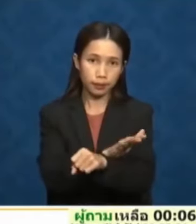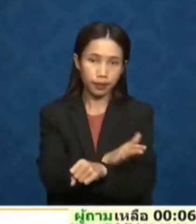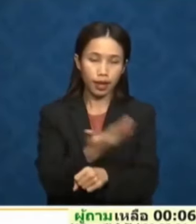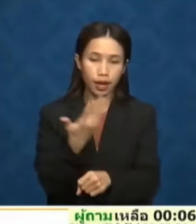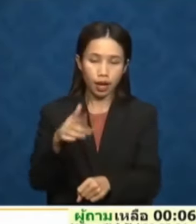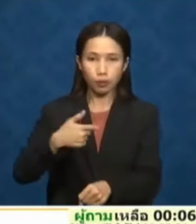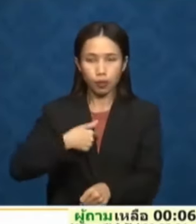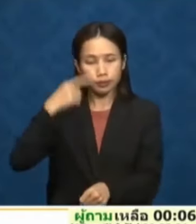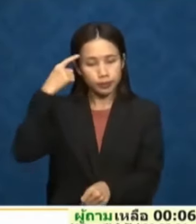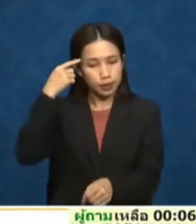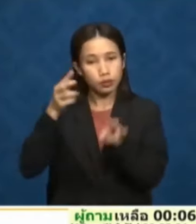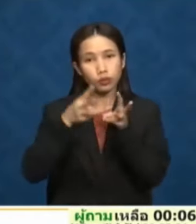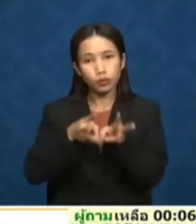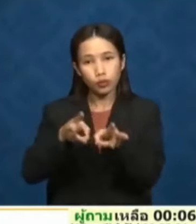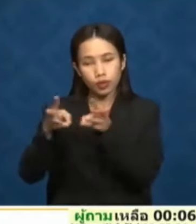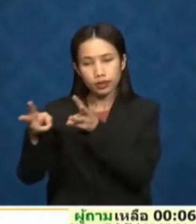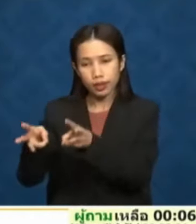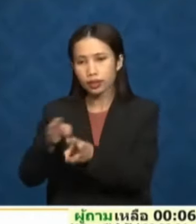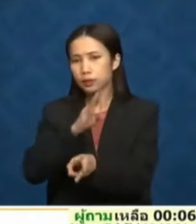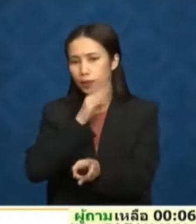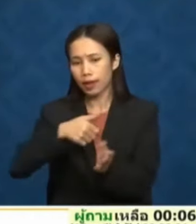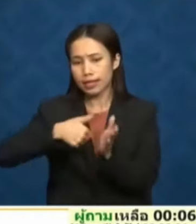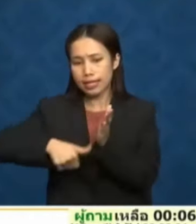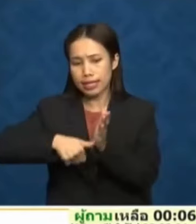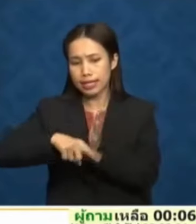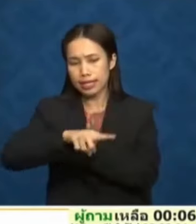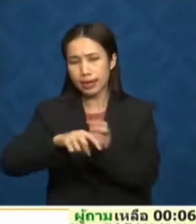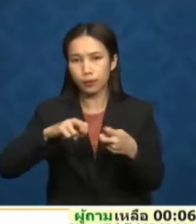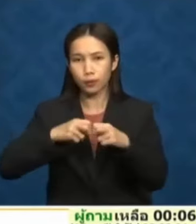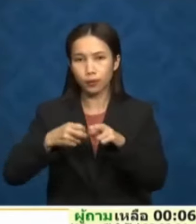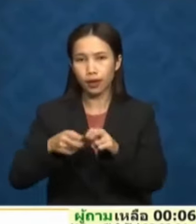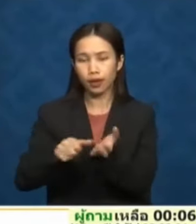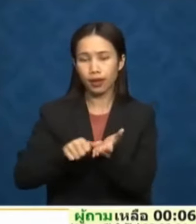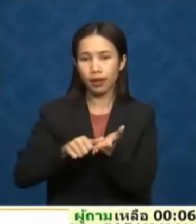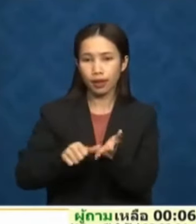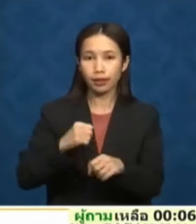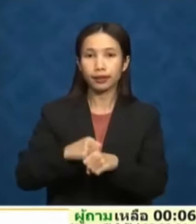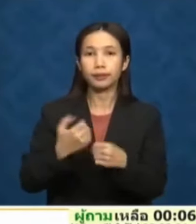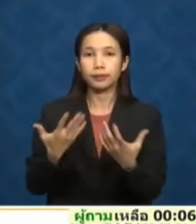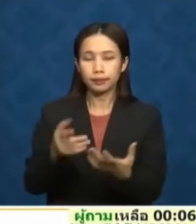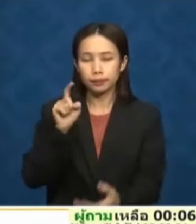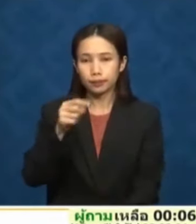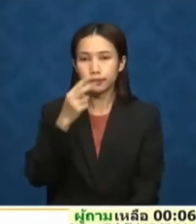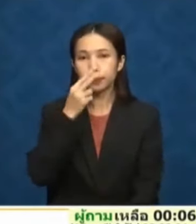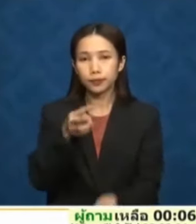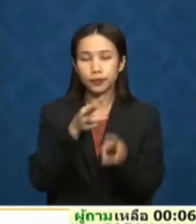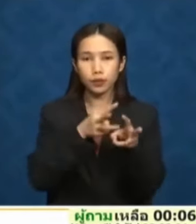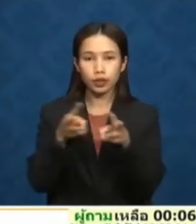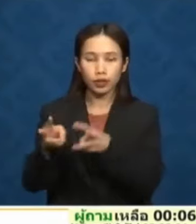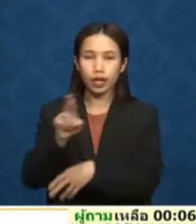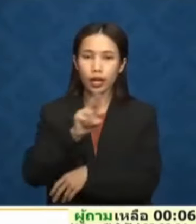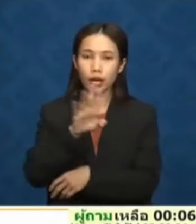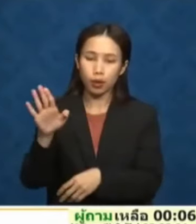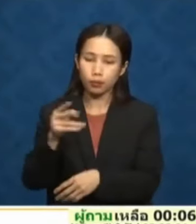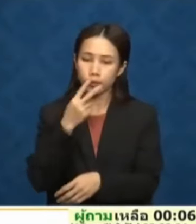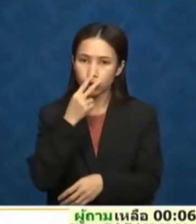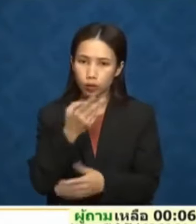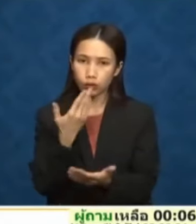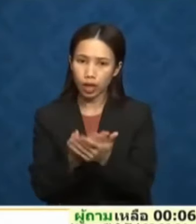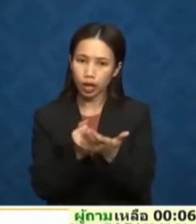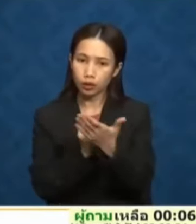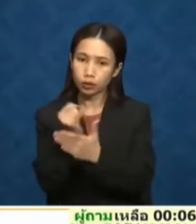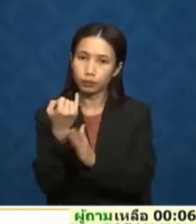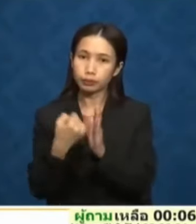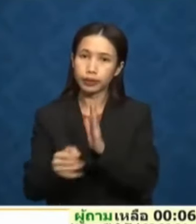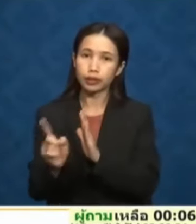ผมจะหาวิธีการว่าที่เป็นหนี้เนี่ยจะแก้หนี้กันอย่างไรขอให้ไปดูในรายละเอียดว่าพิธีระบบบัญชีมันถูกหรือเปล่ามัน